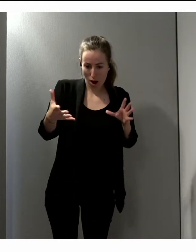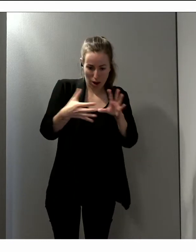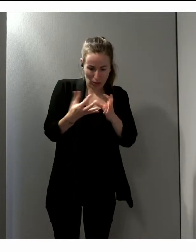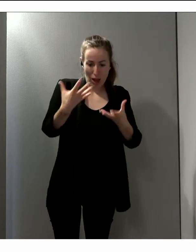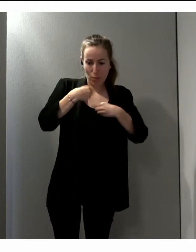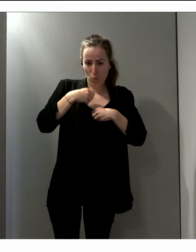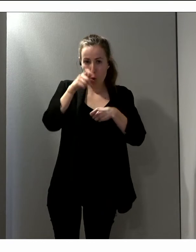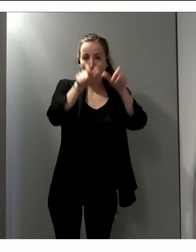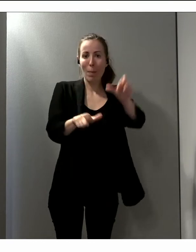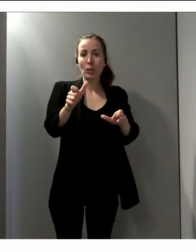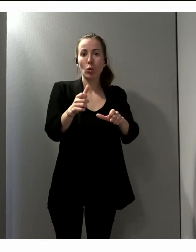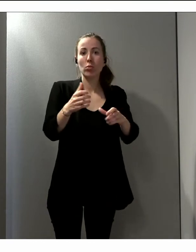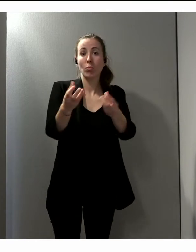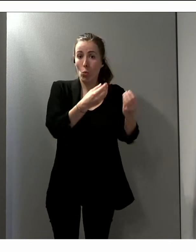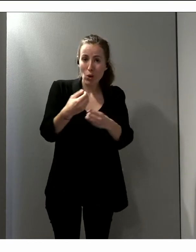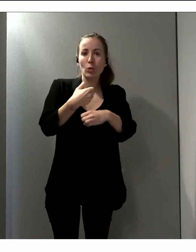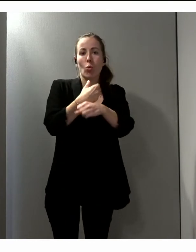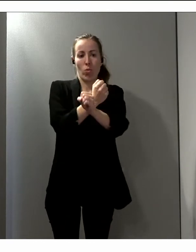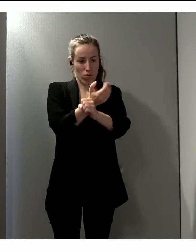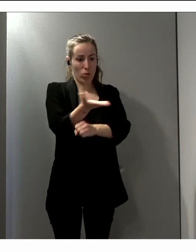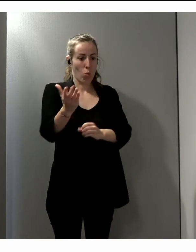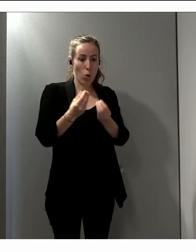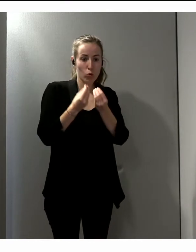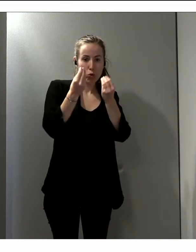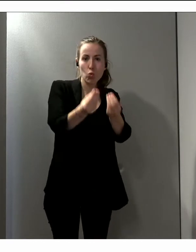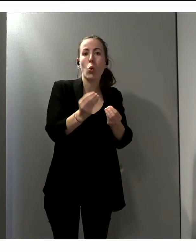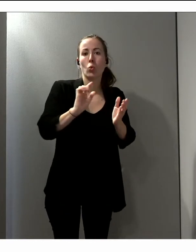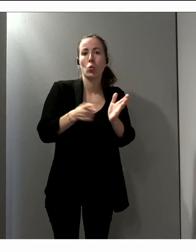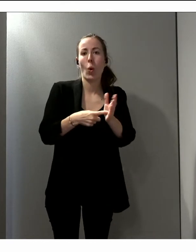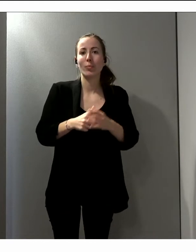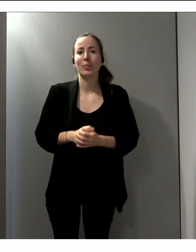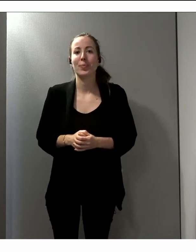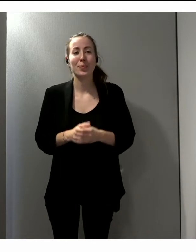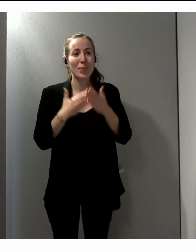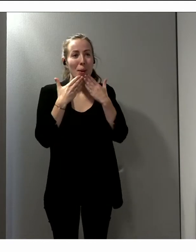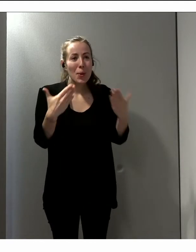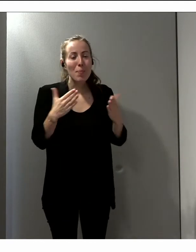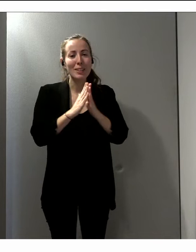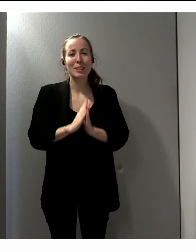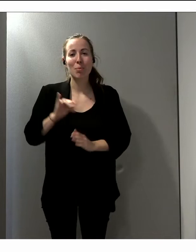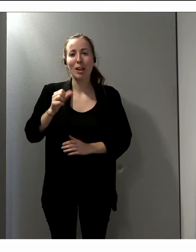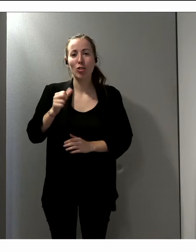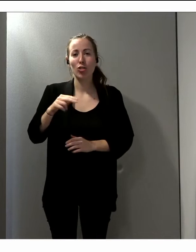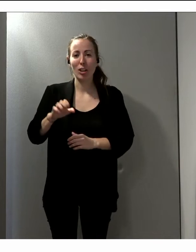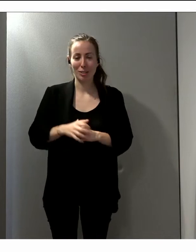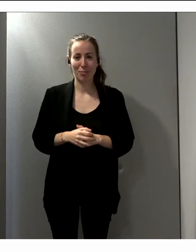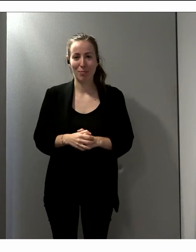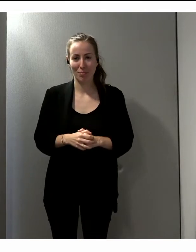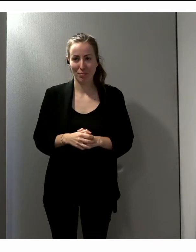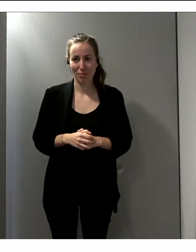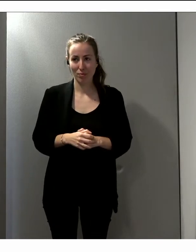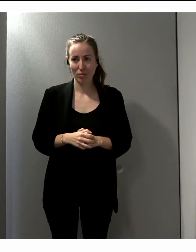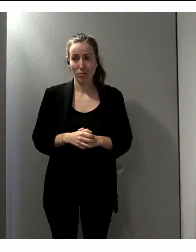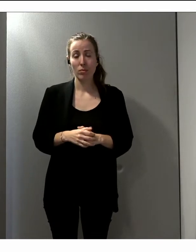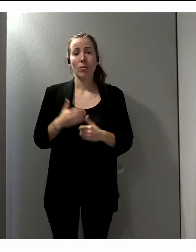droits à la personne. Merci. Merci Marie-Jeanne. Tout d'abord, moi je viens